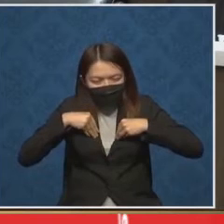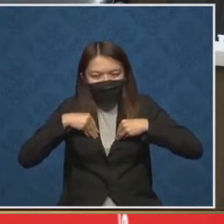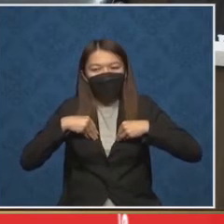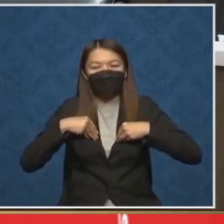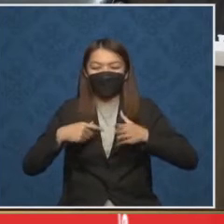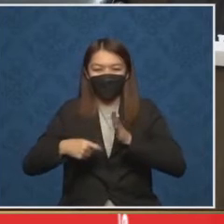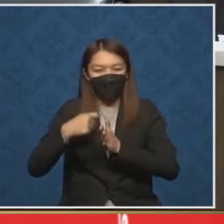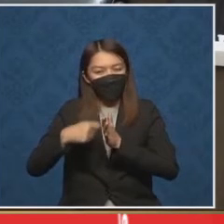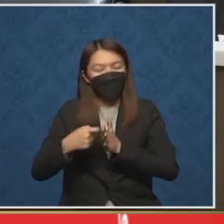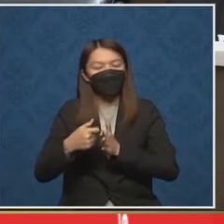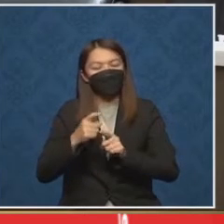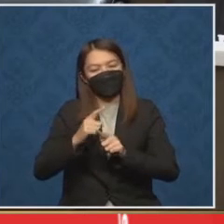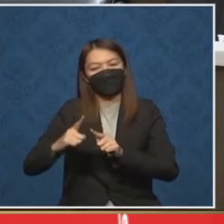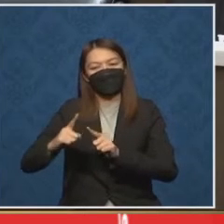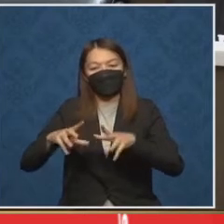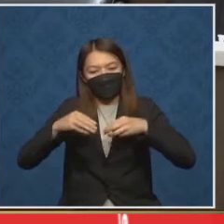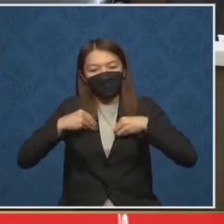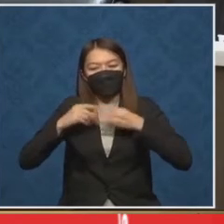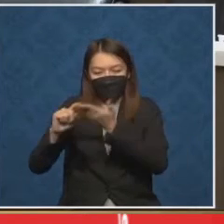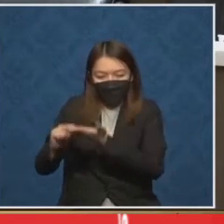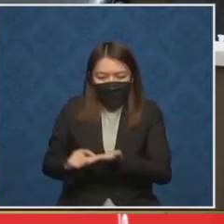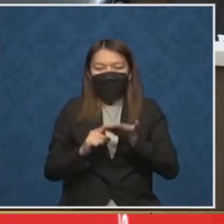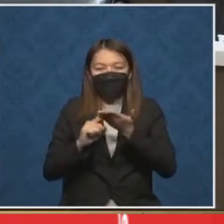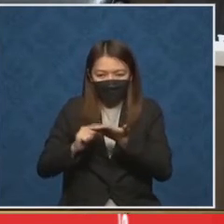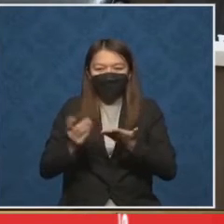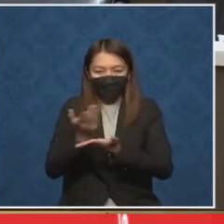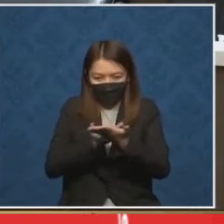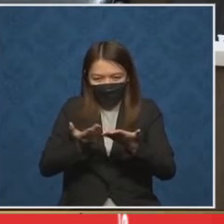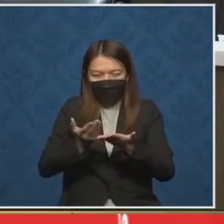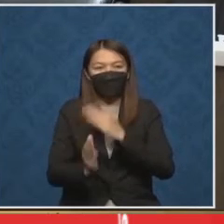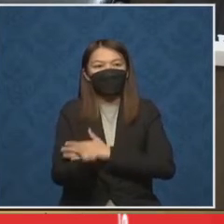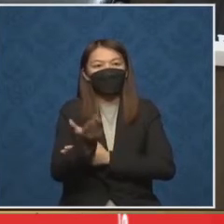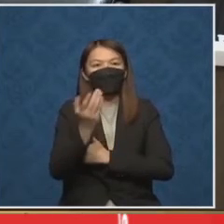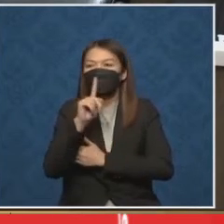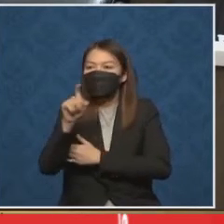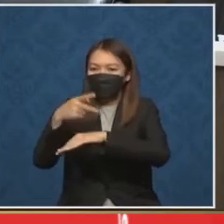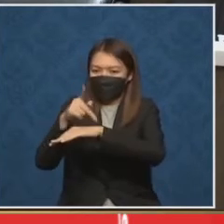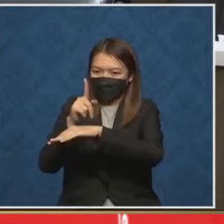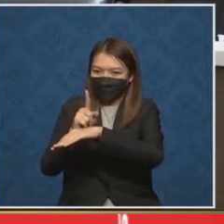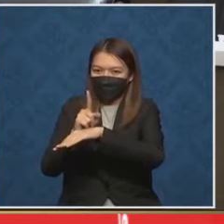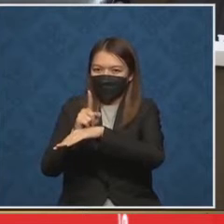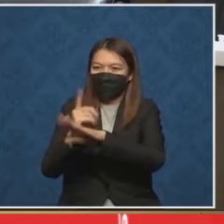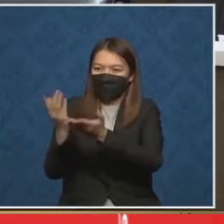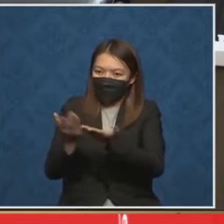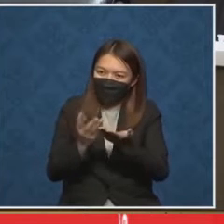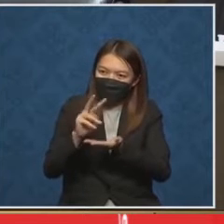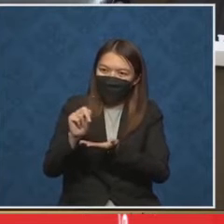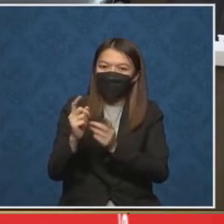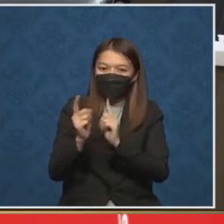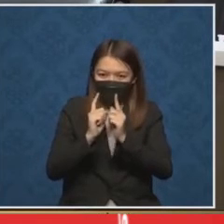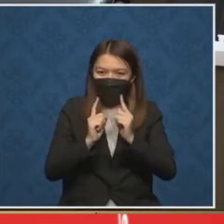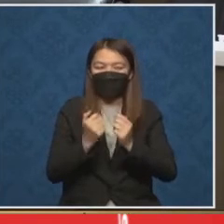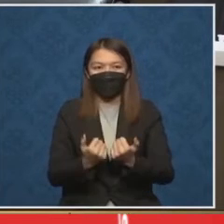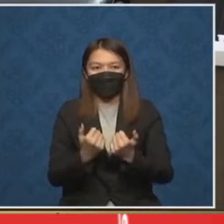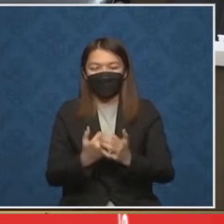พรบ.เรื่องนี้เข้าสู่สภาเมื่อเช้าก็ยังโทรถามท่านประธานสภาก็โชคดีวันนี้ที่ได้เข้ามาผมเรียนอย่างนี้นะครับท่